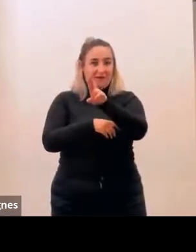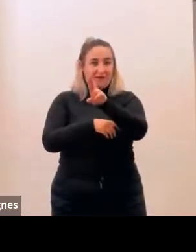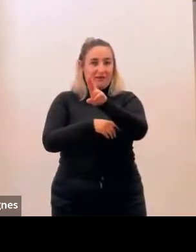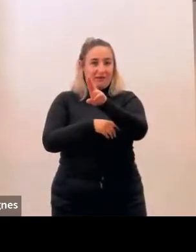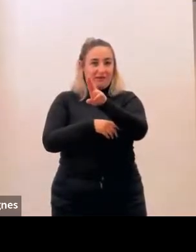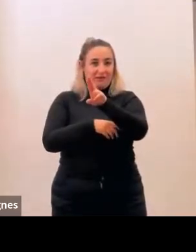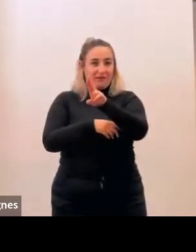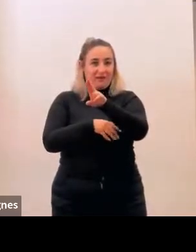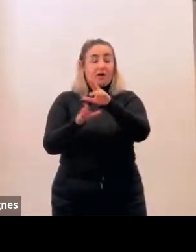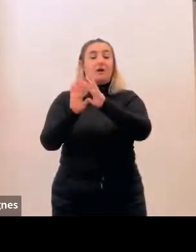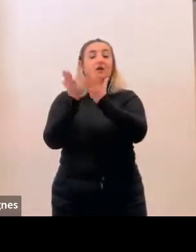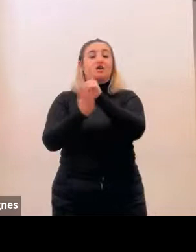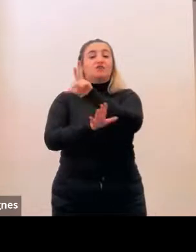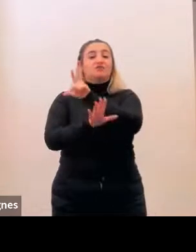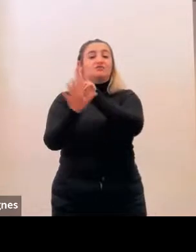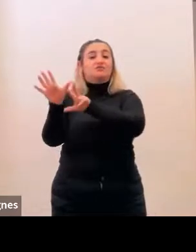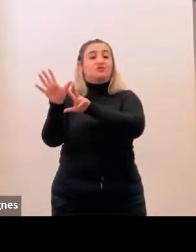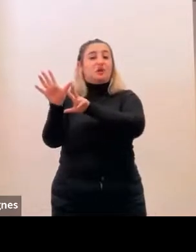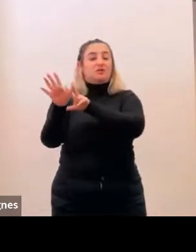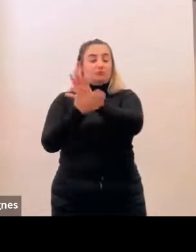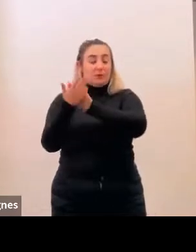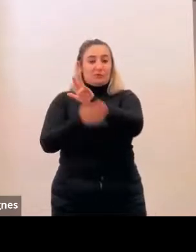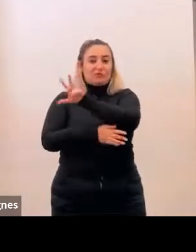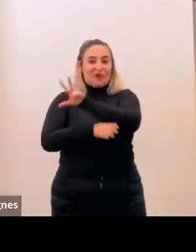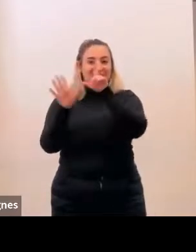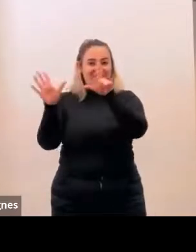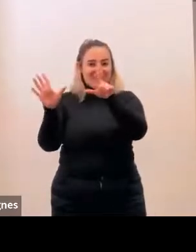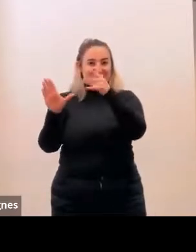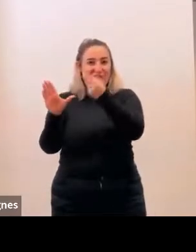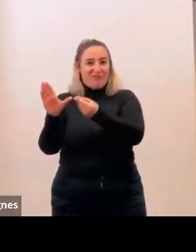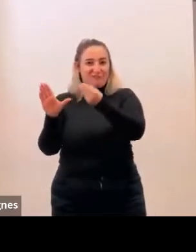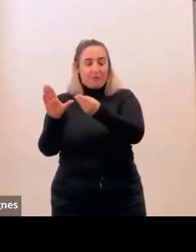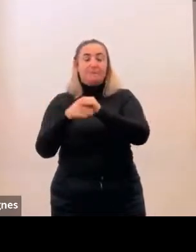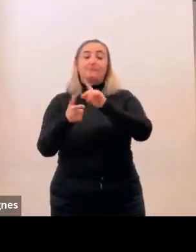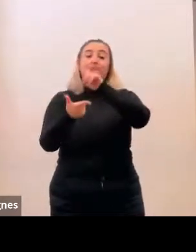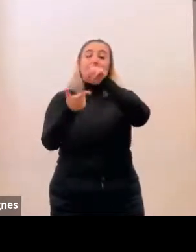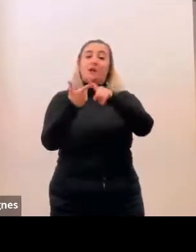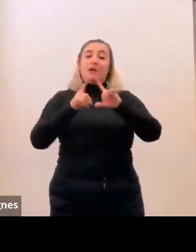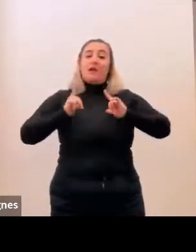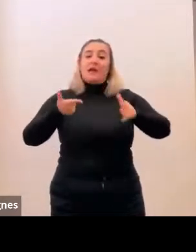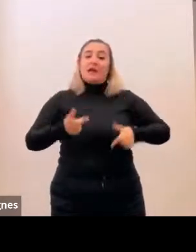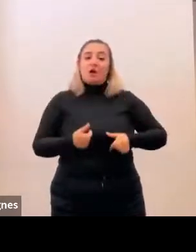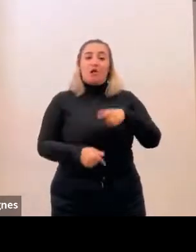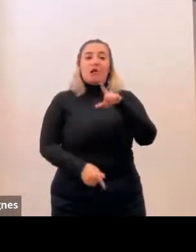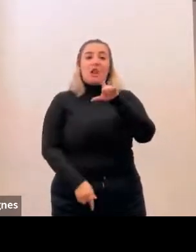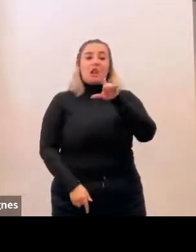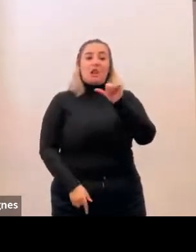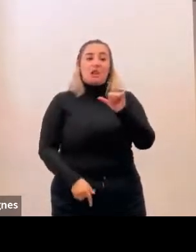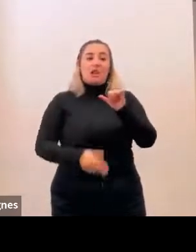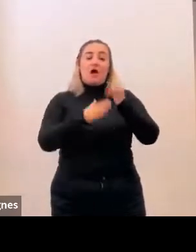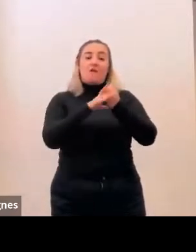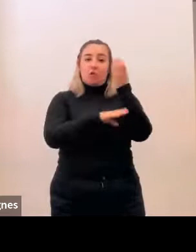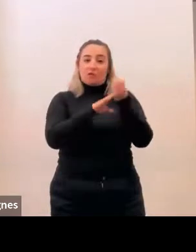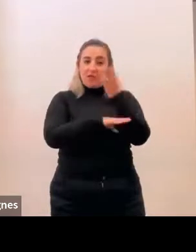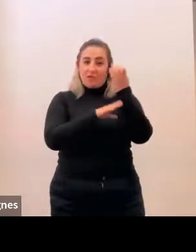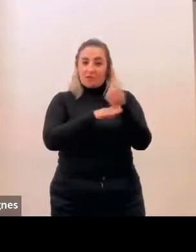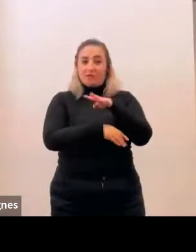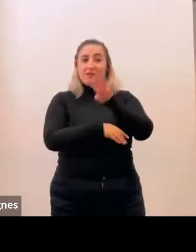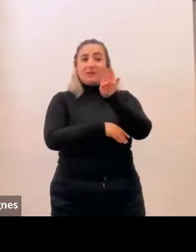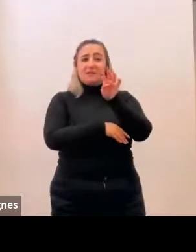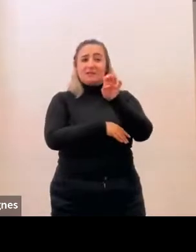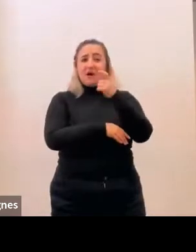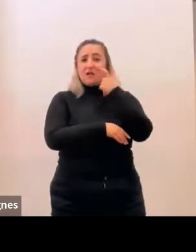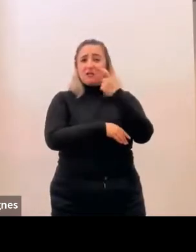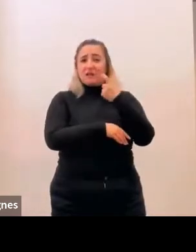37 enfants de CM2, à l'école élémentaire La Fontaine, qui va emmener ses 40 élèves de